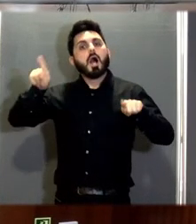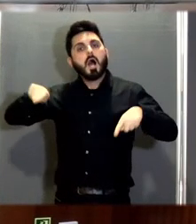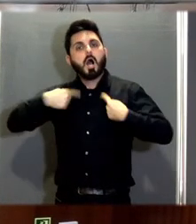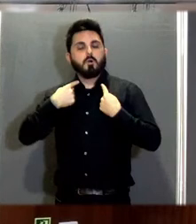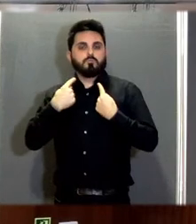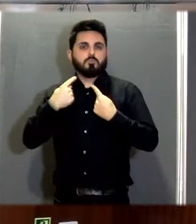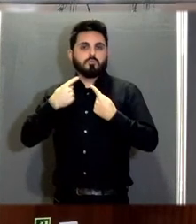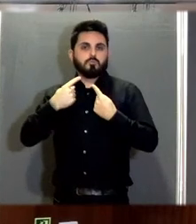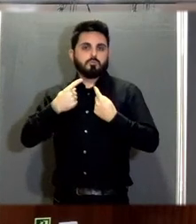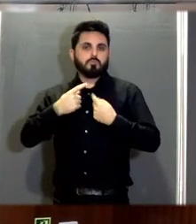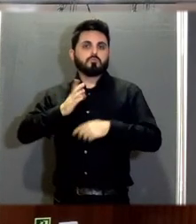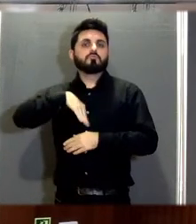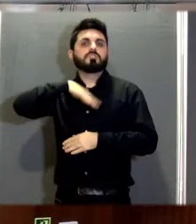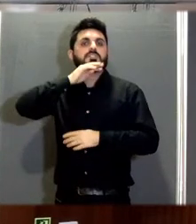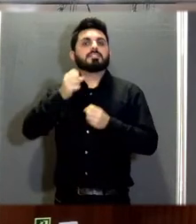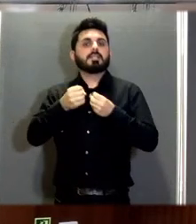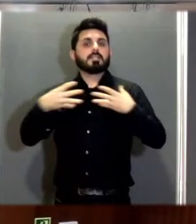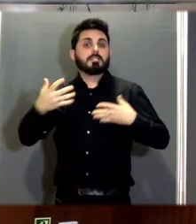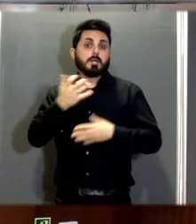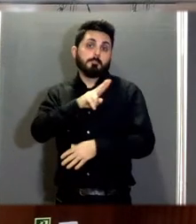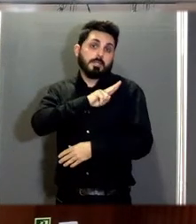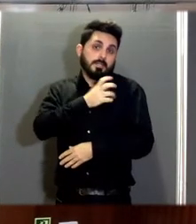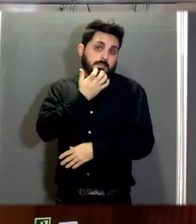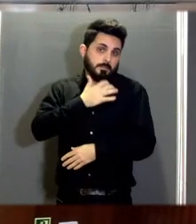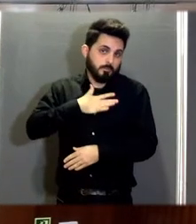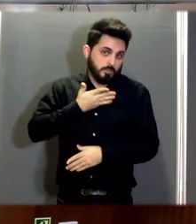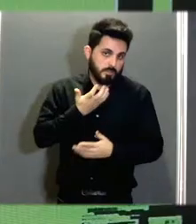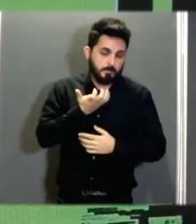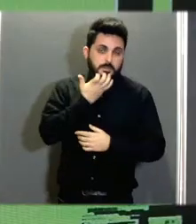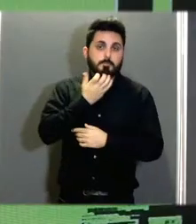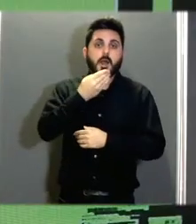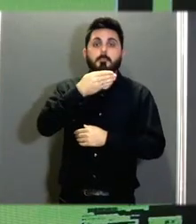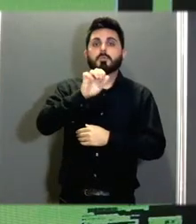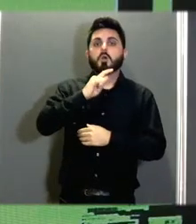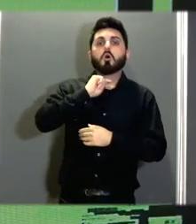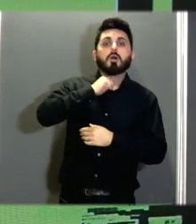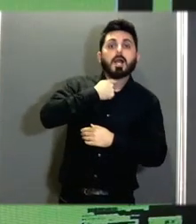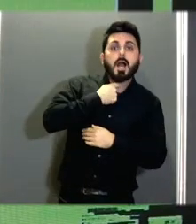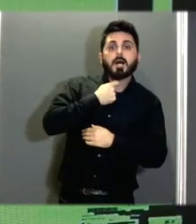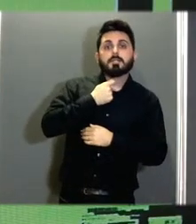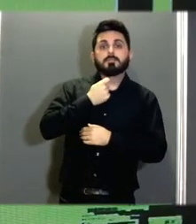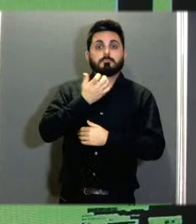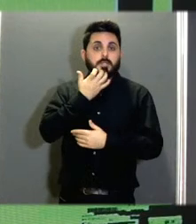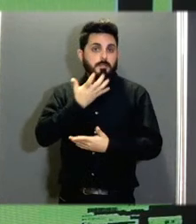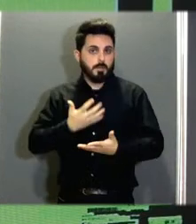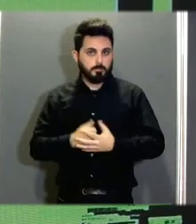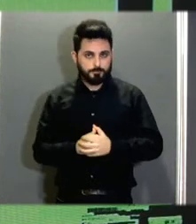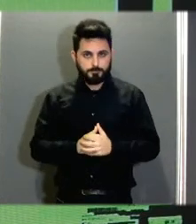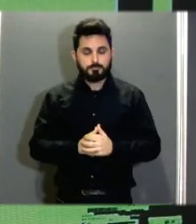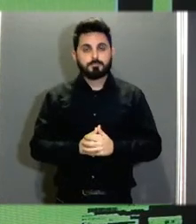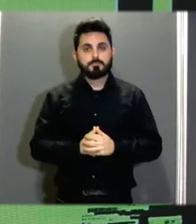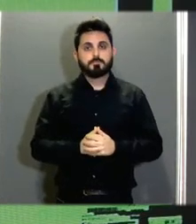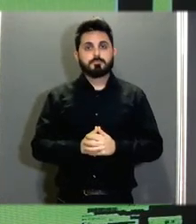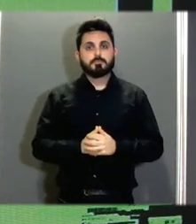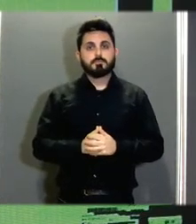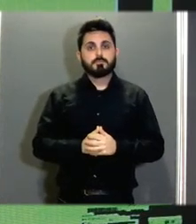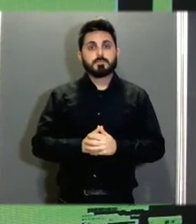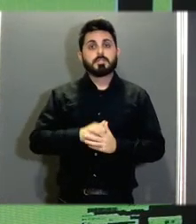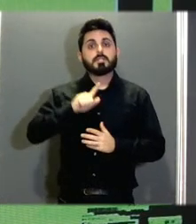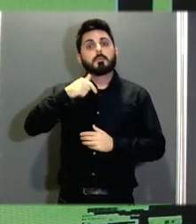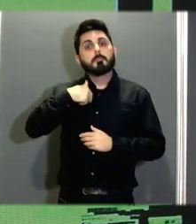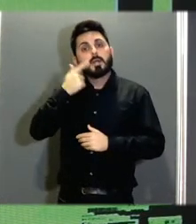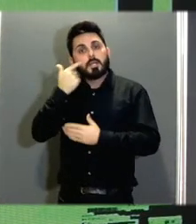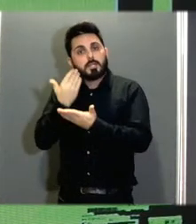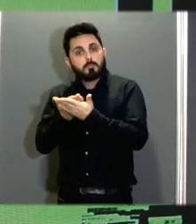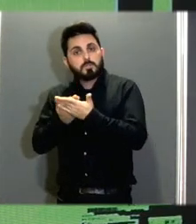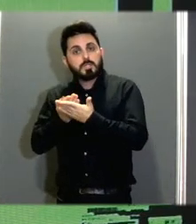possible. Es van donar exemples tant amb el gas, biogàs, com energia elèctrica i el fet de constatar que Catalunya